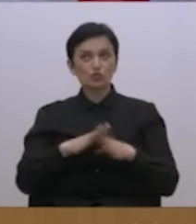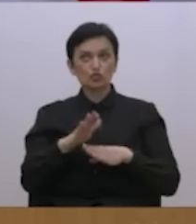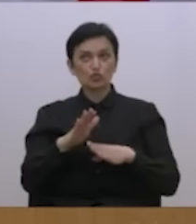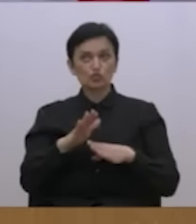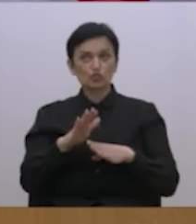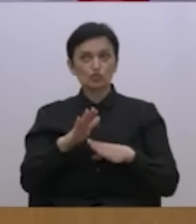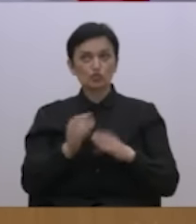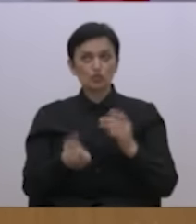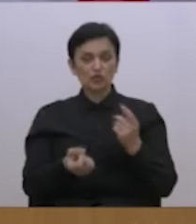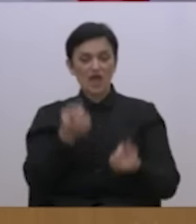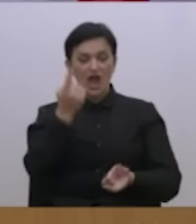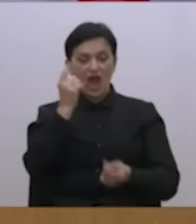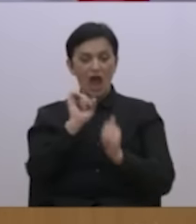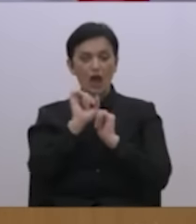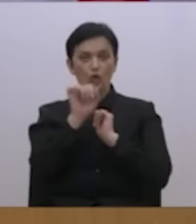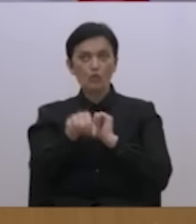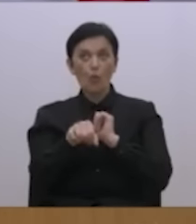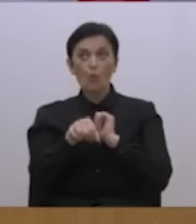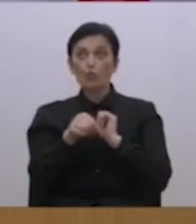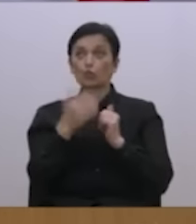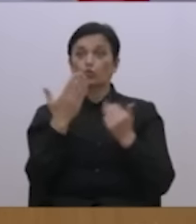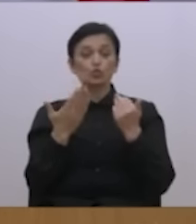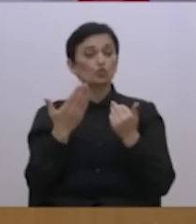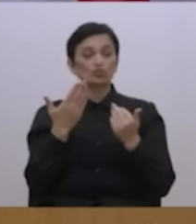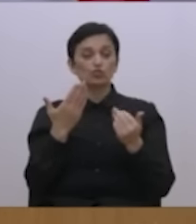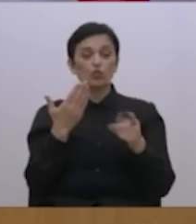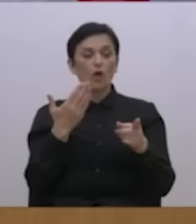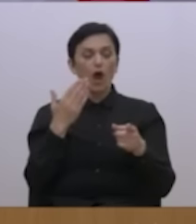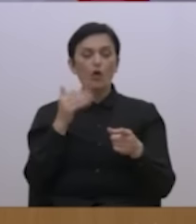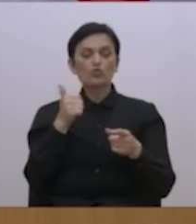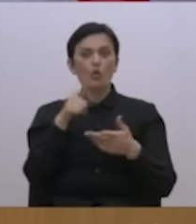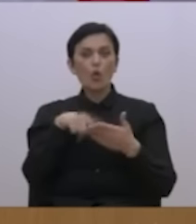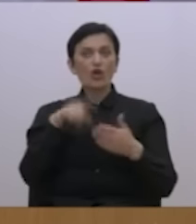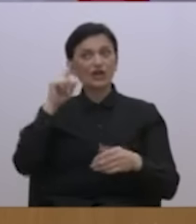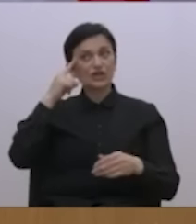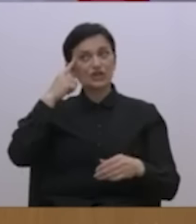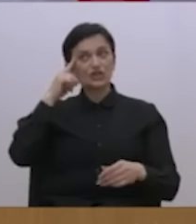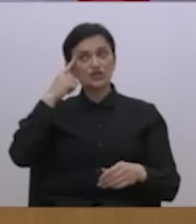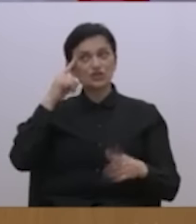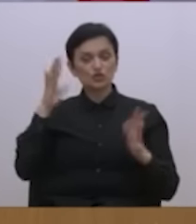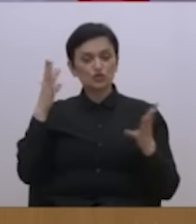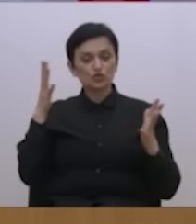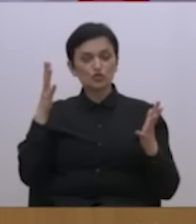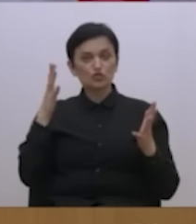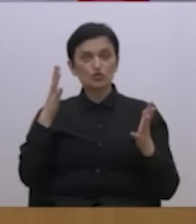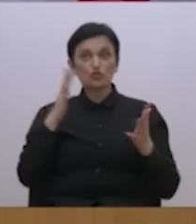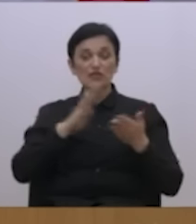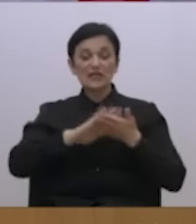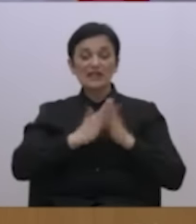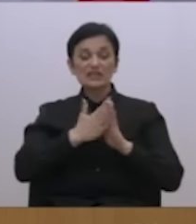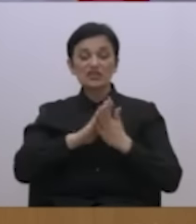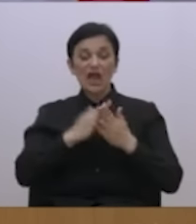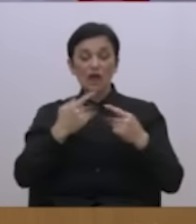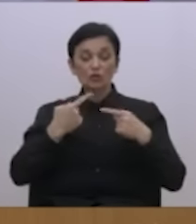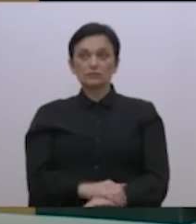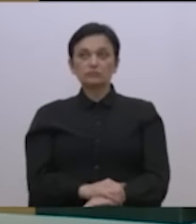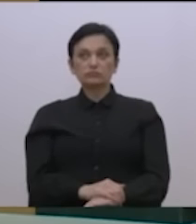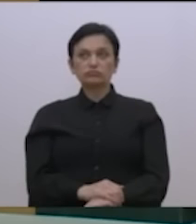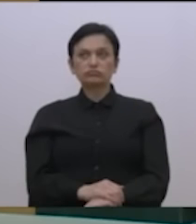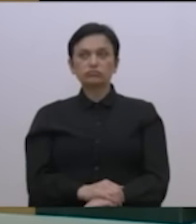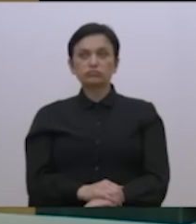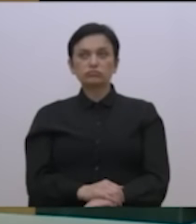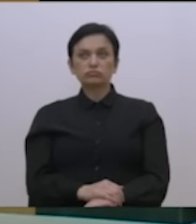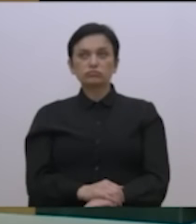აღმოფხვრა. წინააღმდეგ შემთხვევაში როგორ გჯერათ, რომ ამ გიჟურ და შეთქმულების თეორიაზე დამიმატეთ თუ შეიძლება?